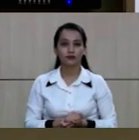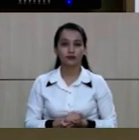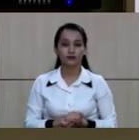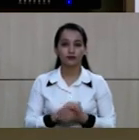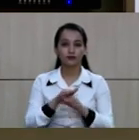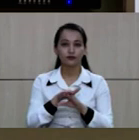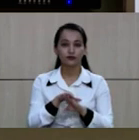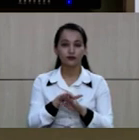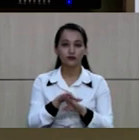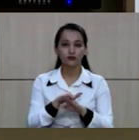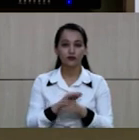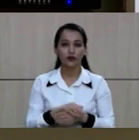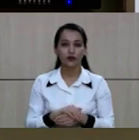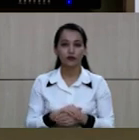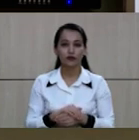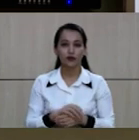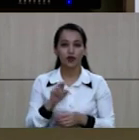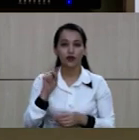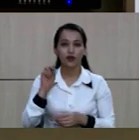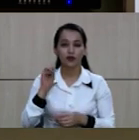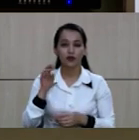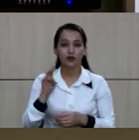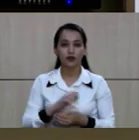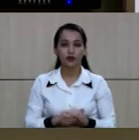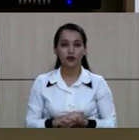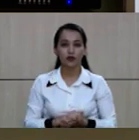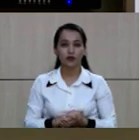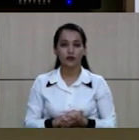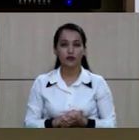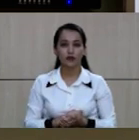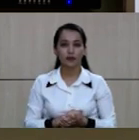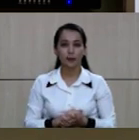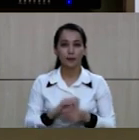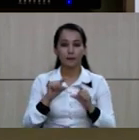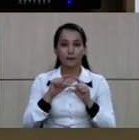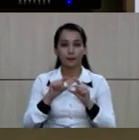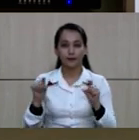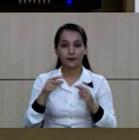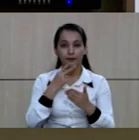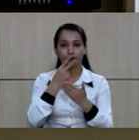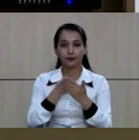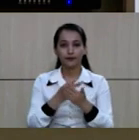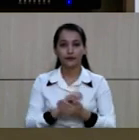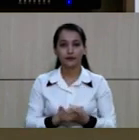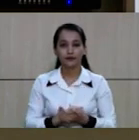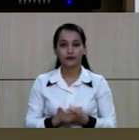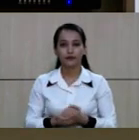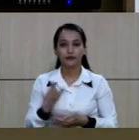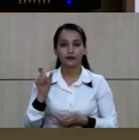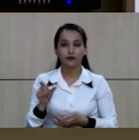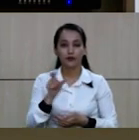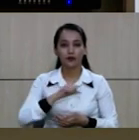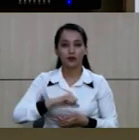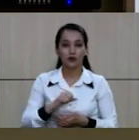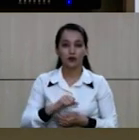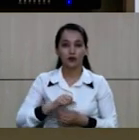Toshbaqa bilan chayon nomli masal esa yana bir boshqa hikmatni o'zida jamlagan. Bunda insonlar do'st